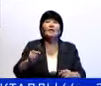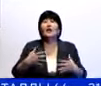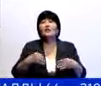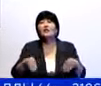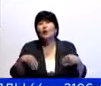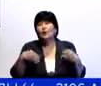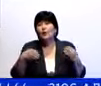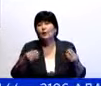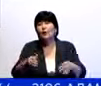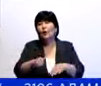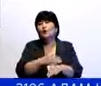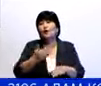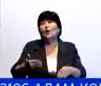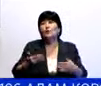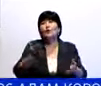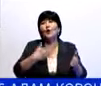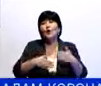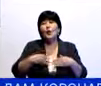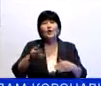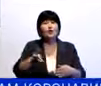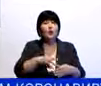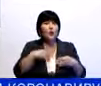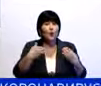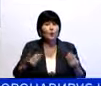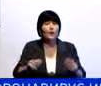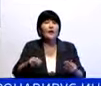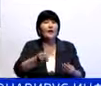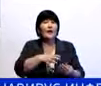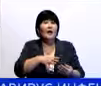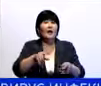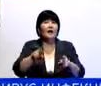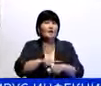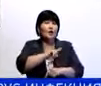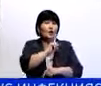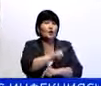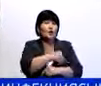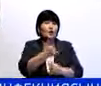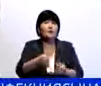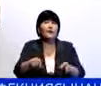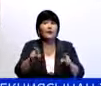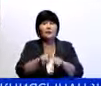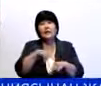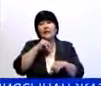берсін, ұзақ өмір берсін, қуанышты көңіл берсін, қазымас қайат күш қуат берсін.